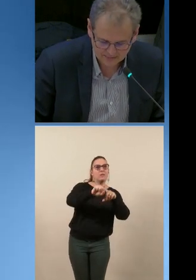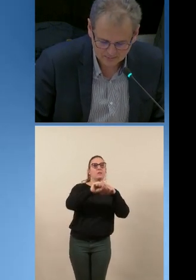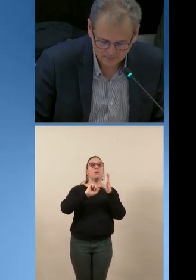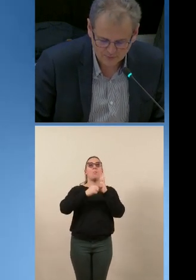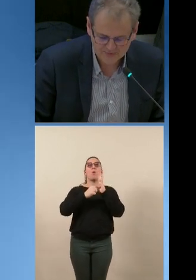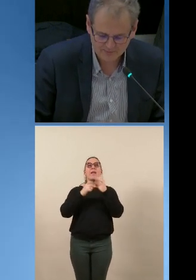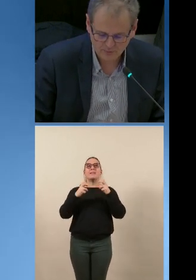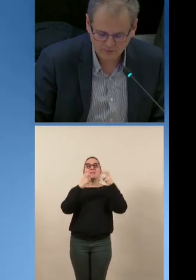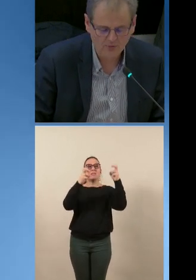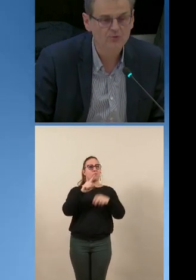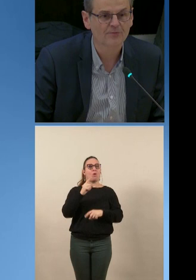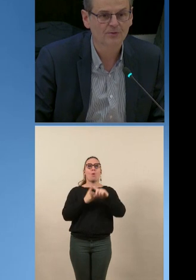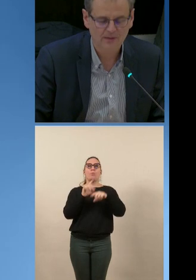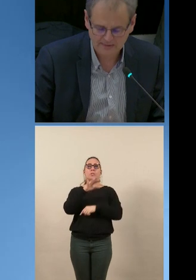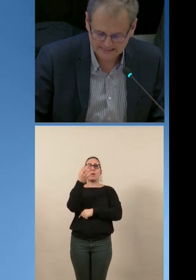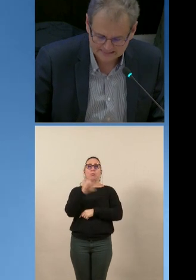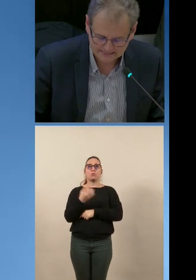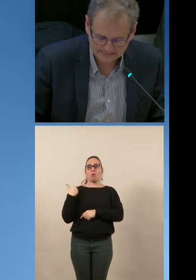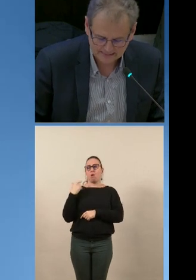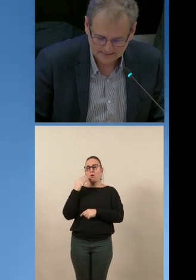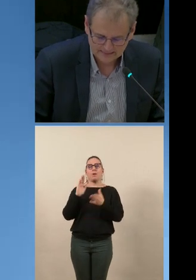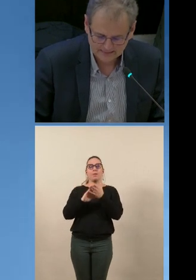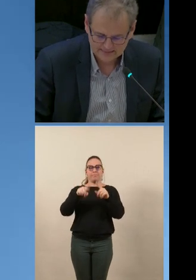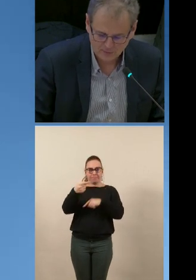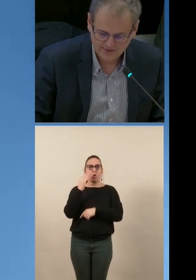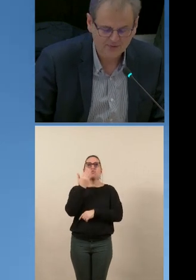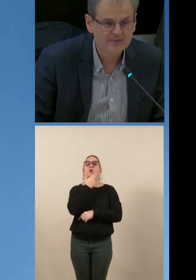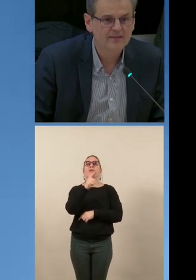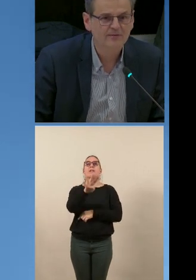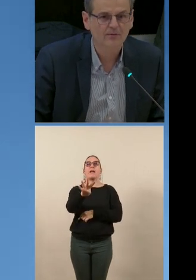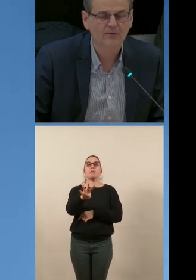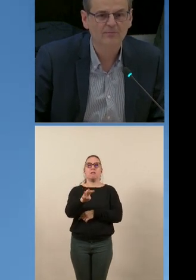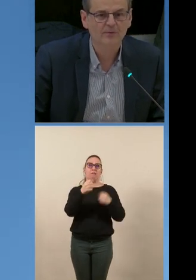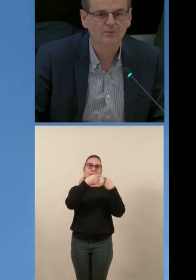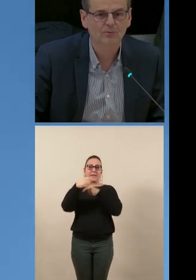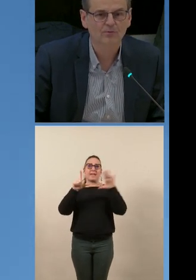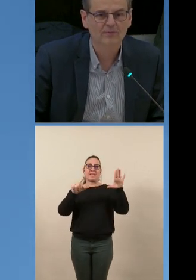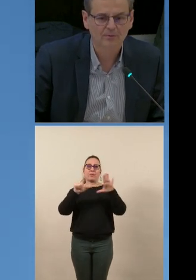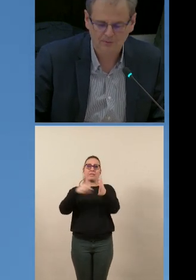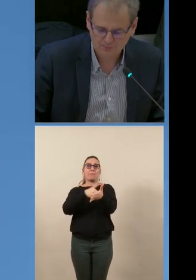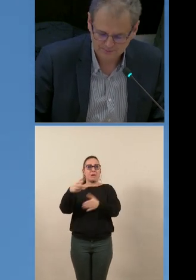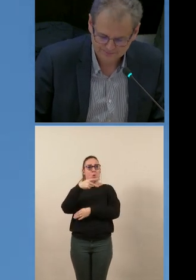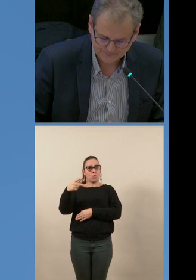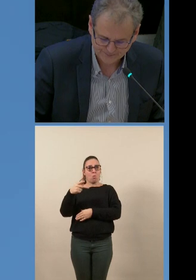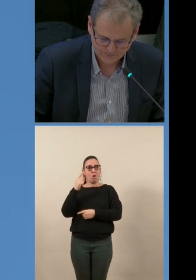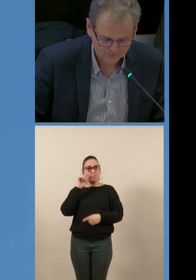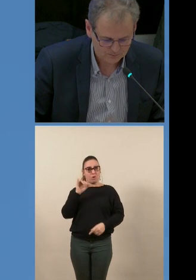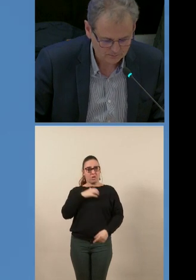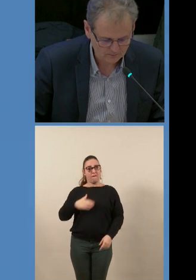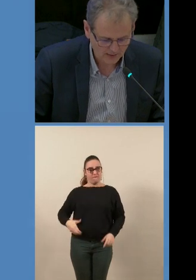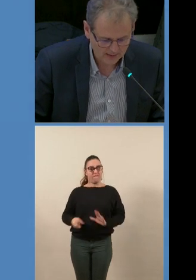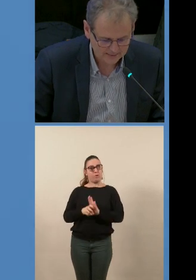d'indice plus 5 % en janvier 2024 ça représente 7,7 million d'euros pour la ville de